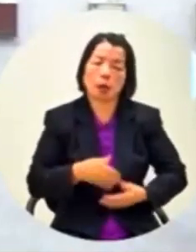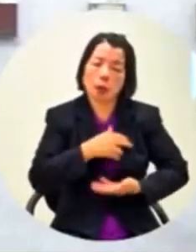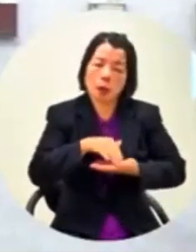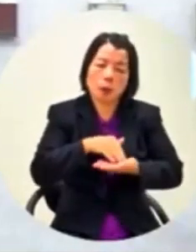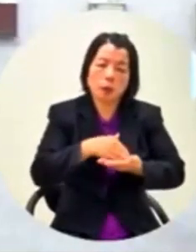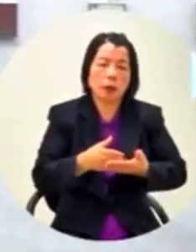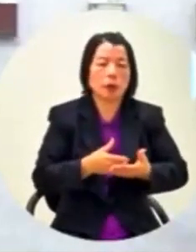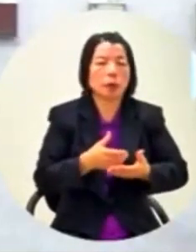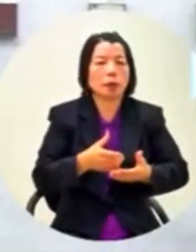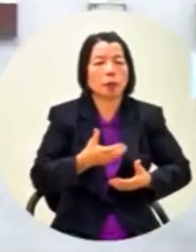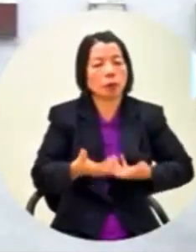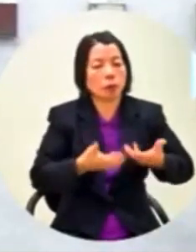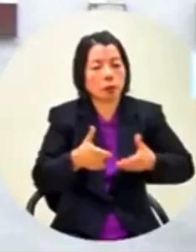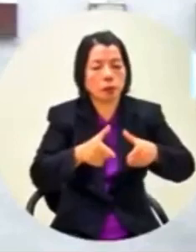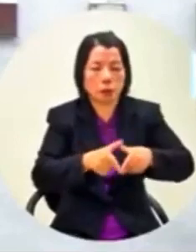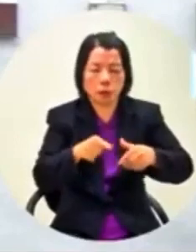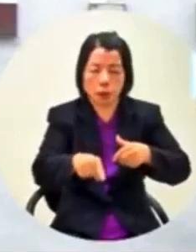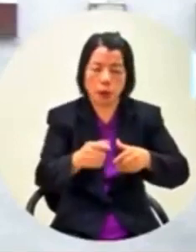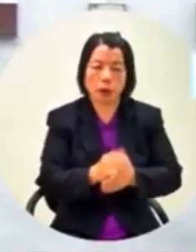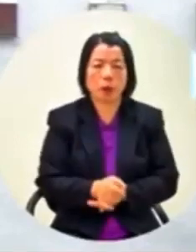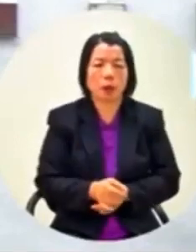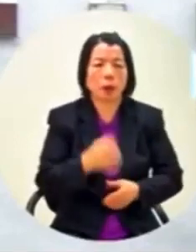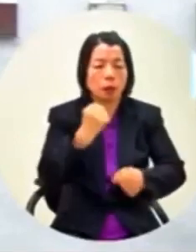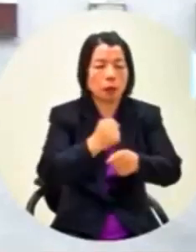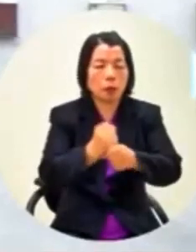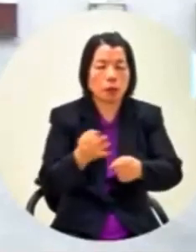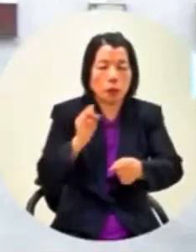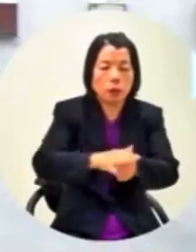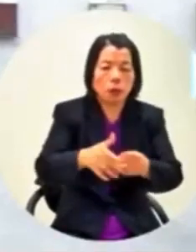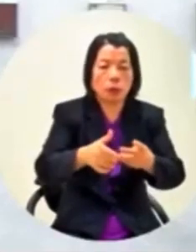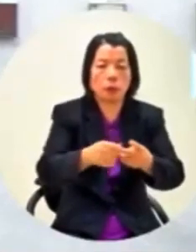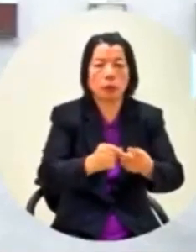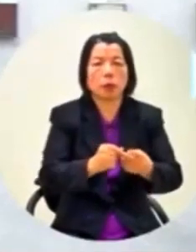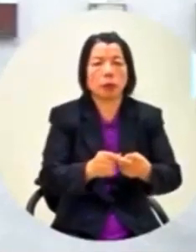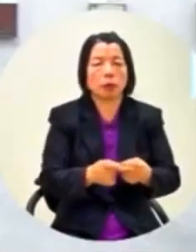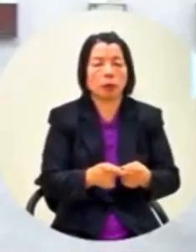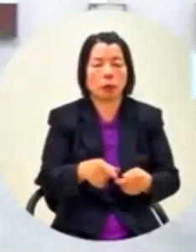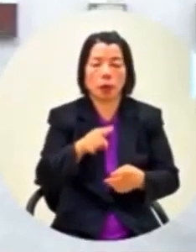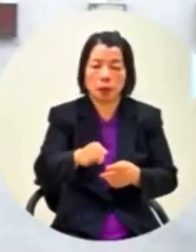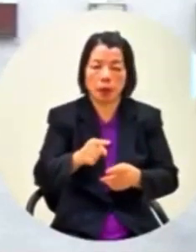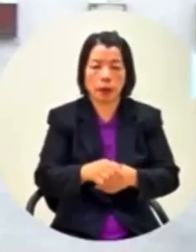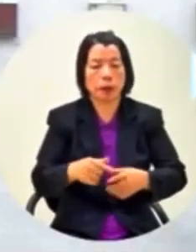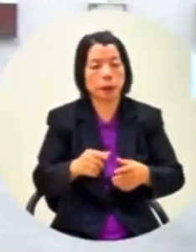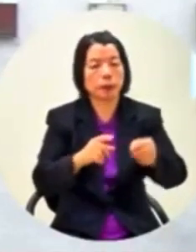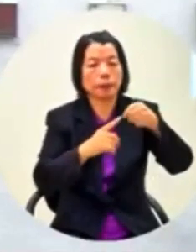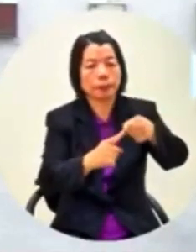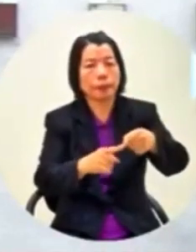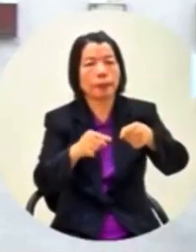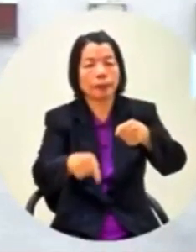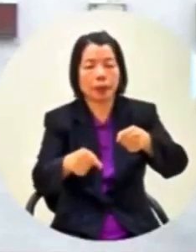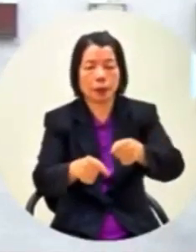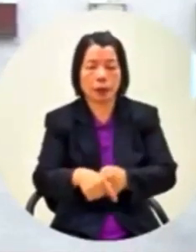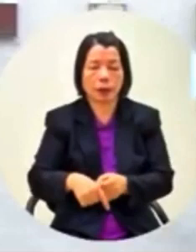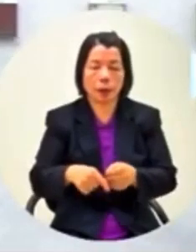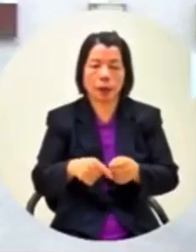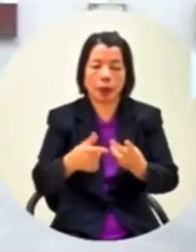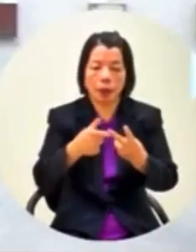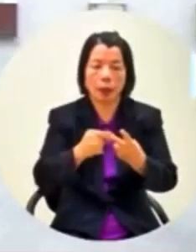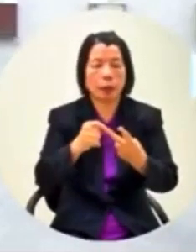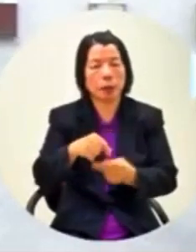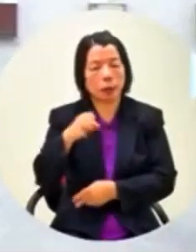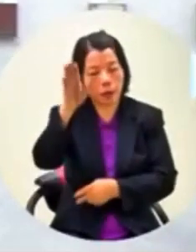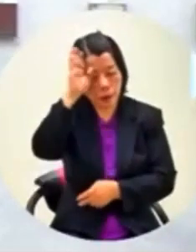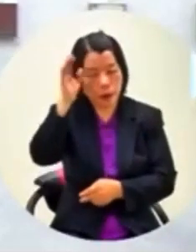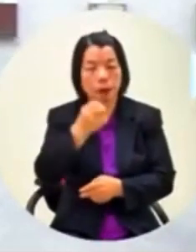贷款以及利息的补贴、客运业者营运的补贴、营养午餐，尽量鼓